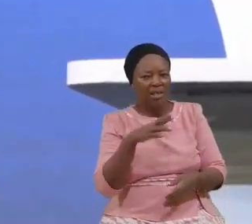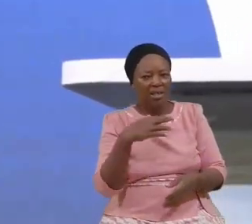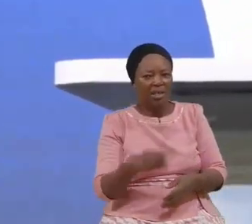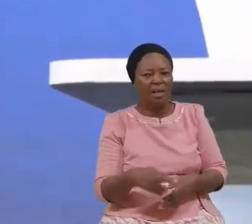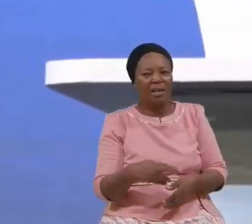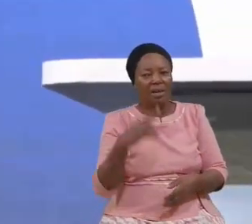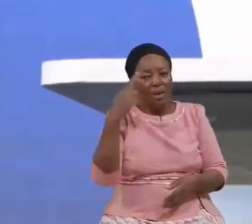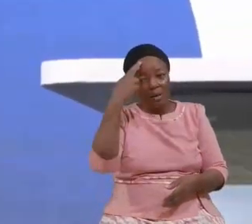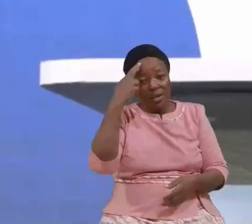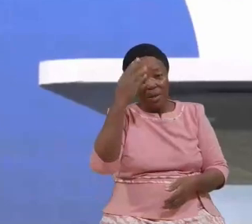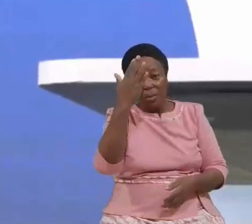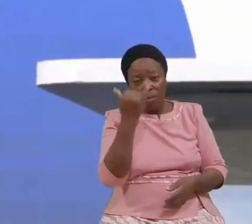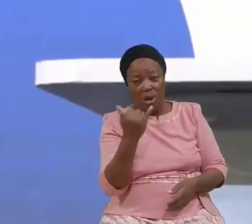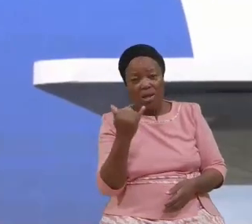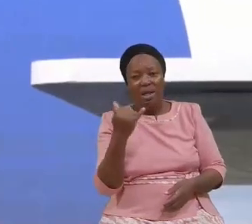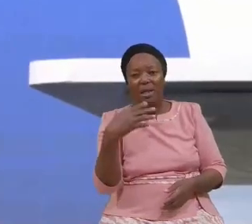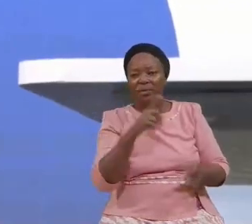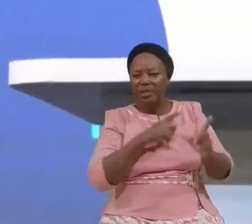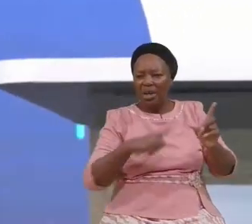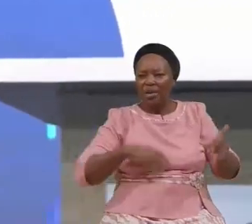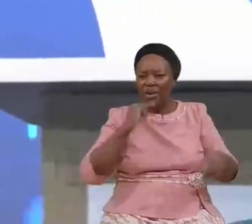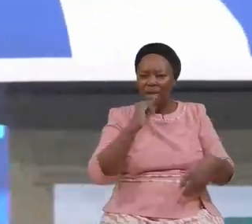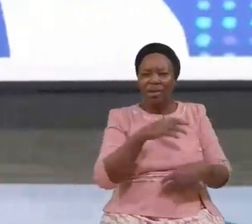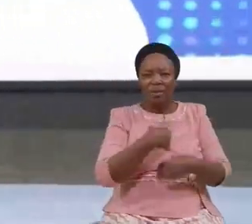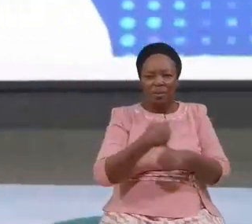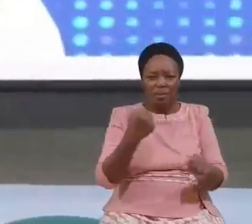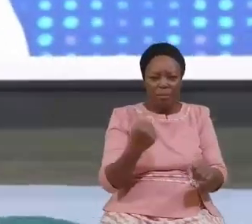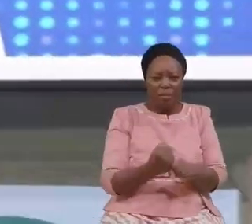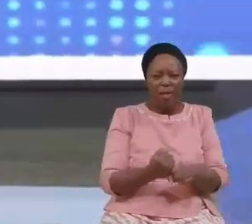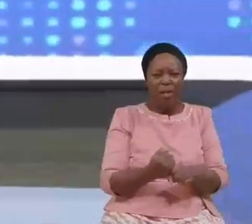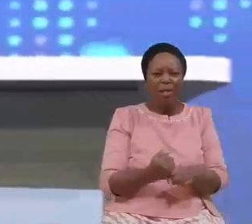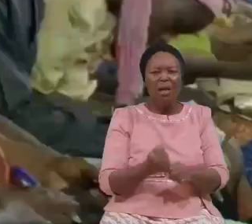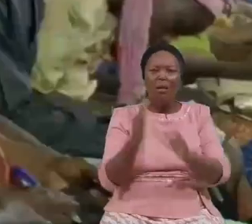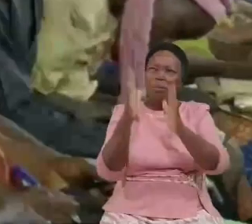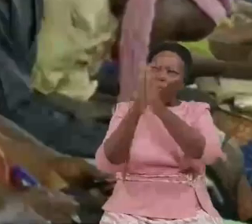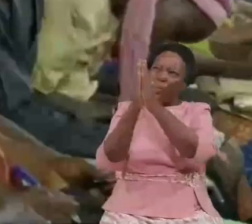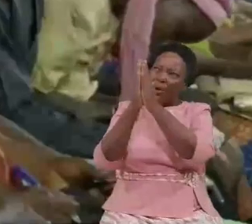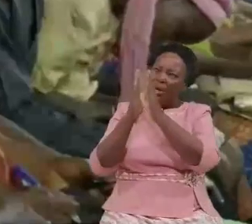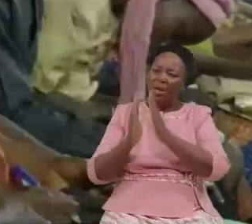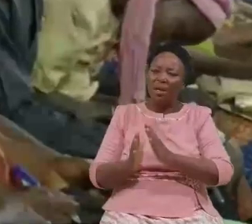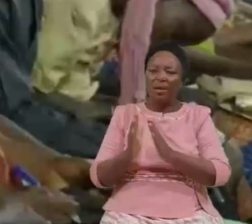voilà pourquoi le Seigneur interne